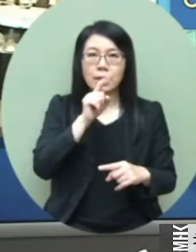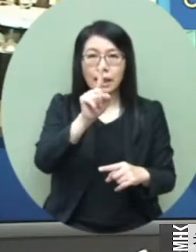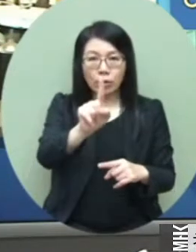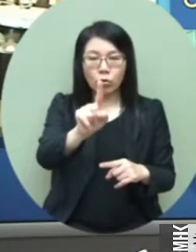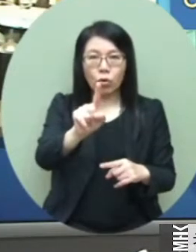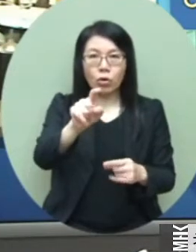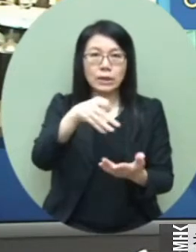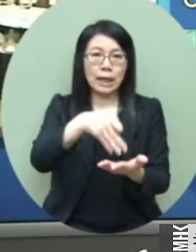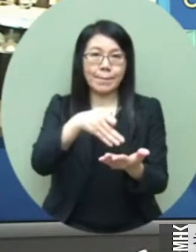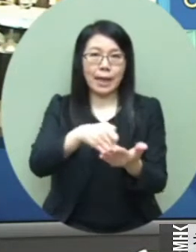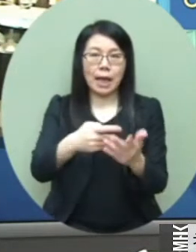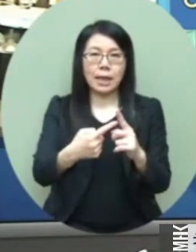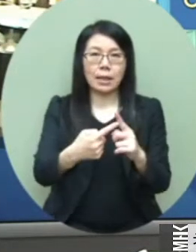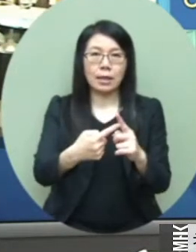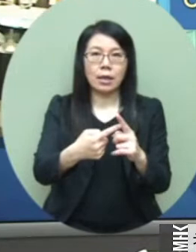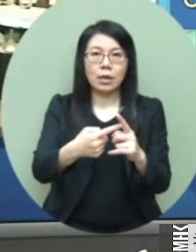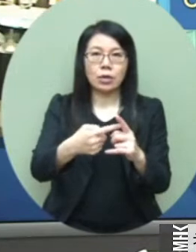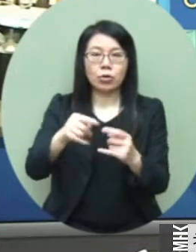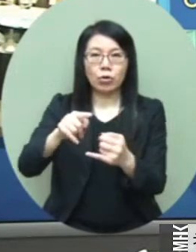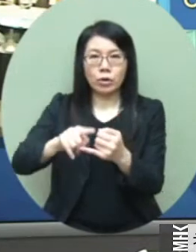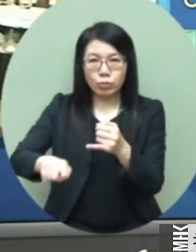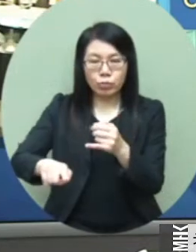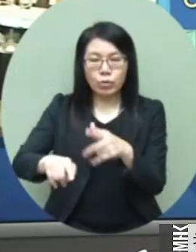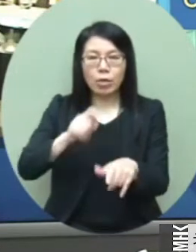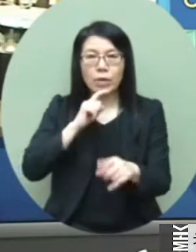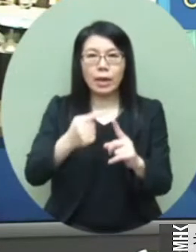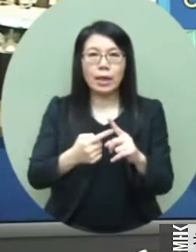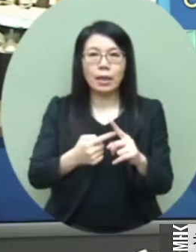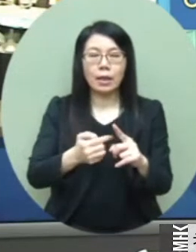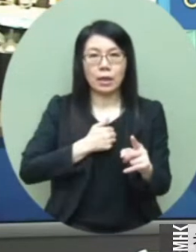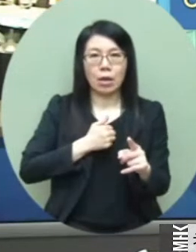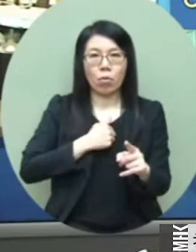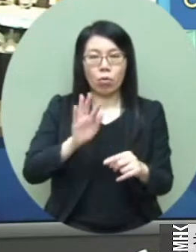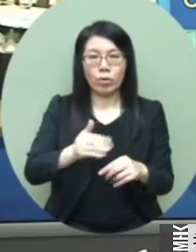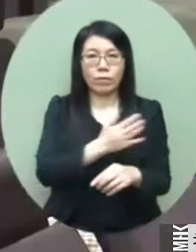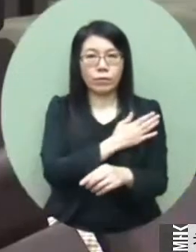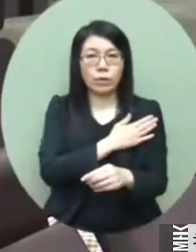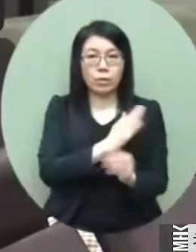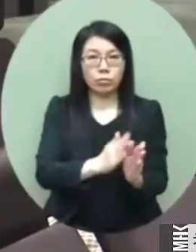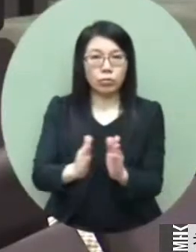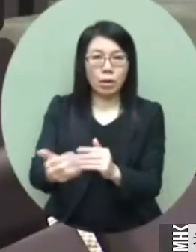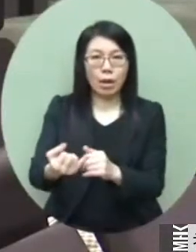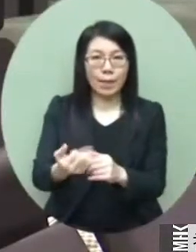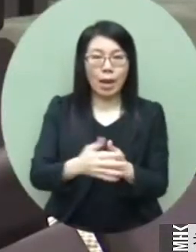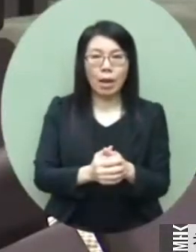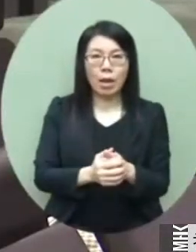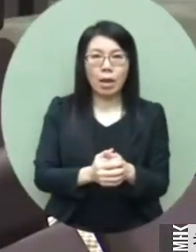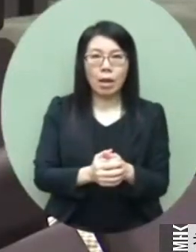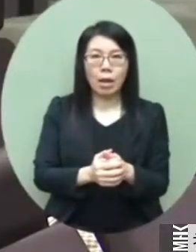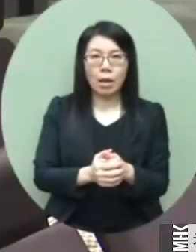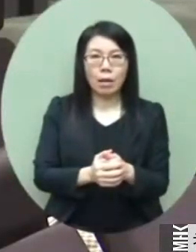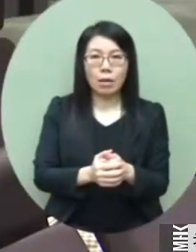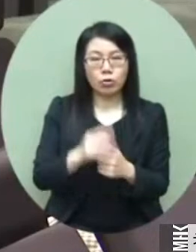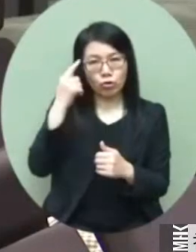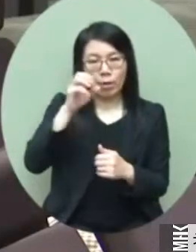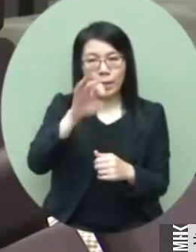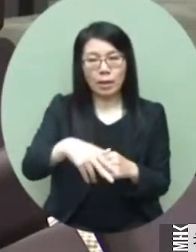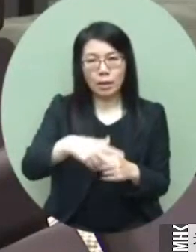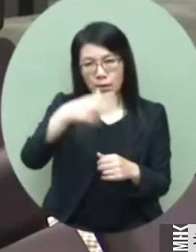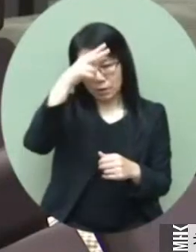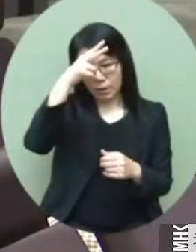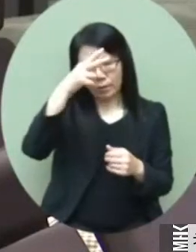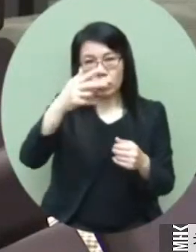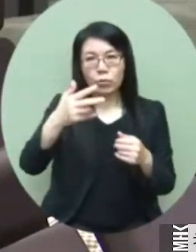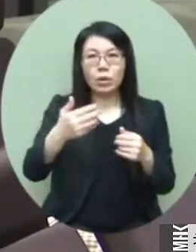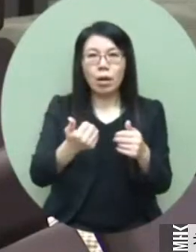所以就覺得即係剩低嘅成員其實都可以足夠去處理呢？跟住就係想問呢，即係政務司司長